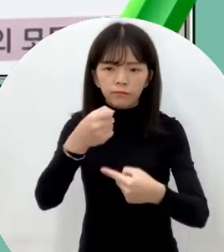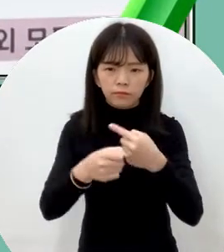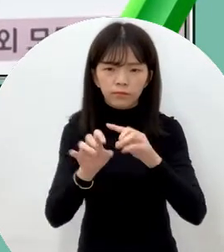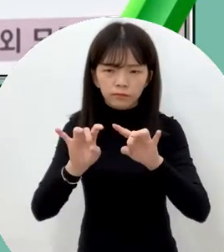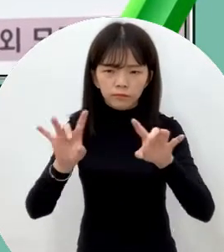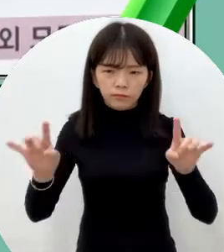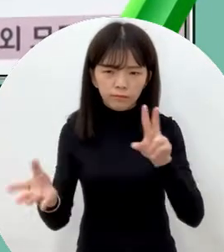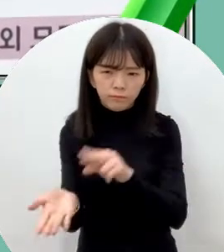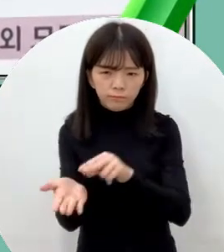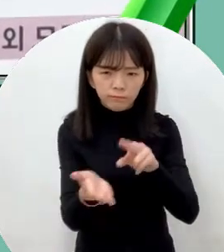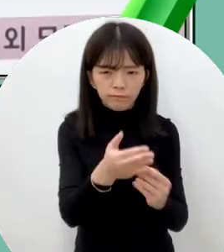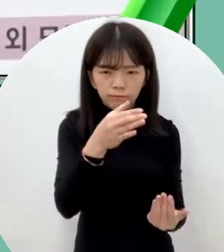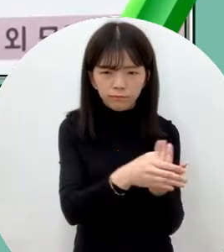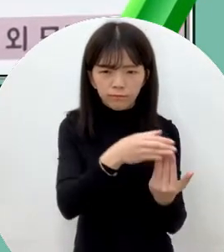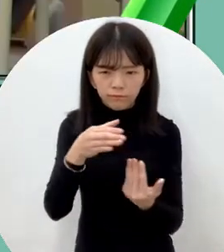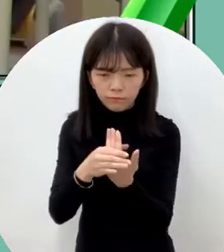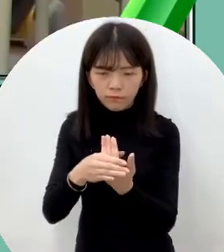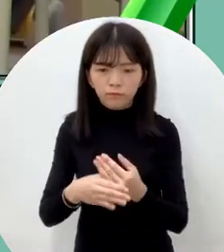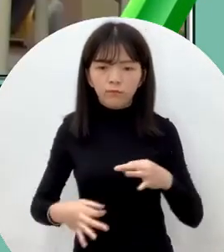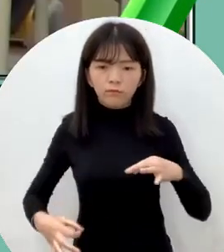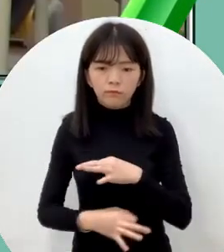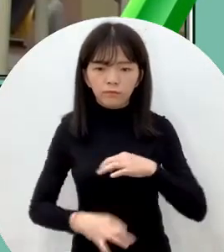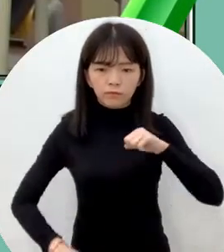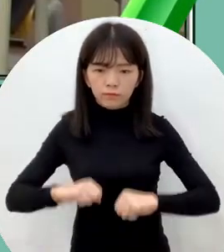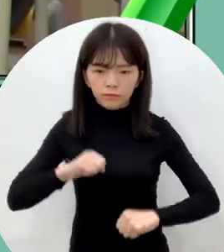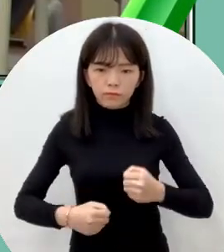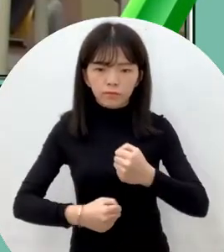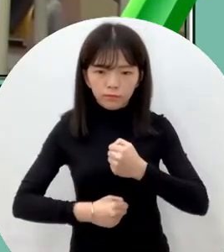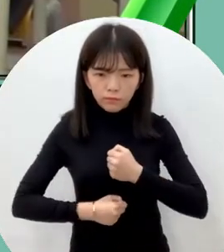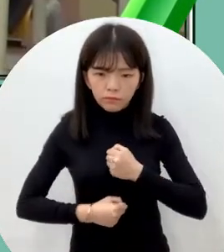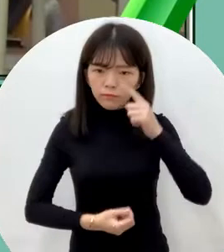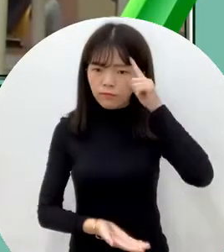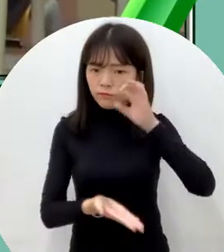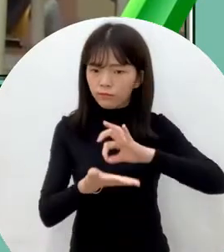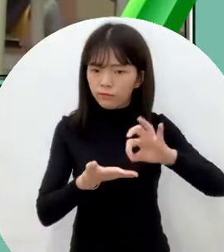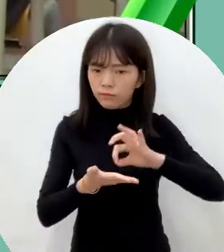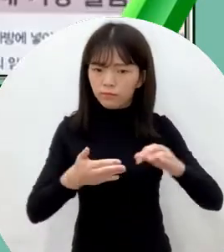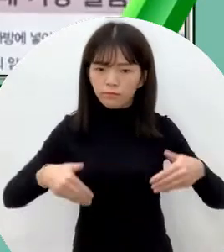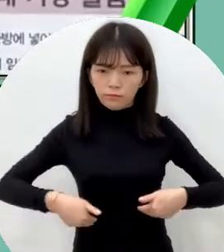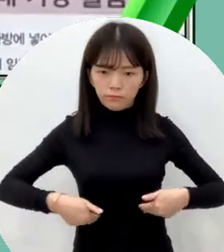또한 매년 많은 문제를 낳고 있는 부정행위에 대해 각별히 신경 써야 합니다.